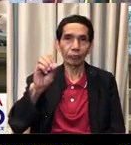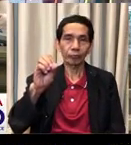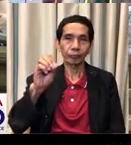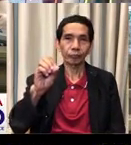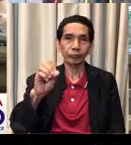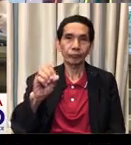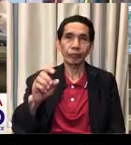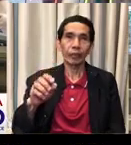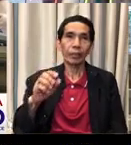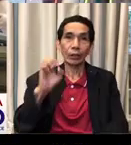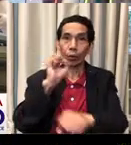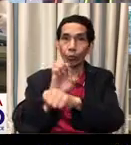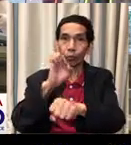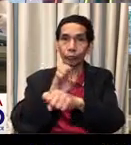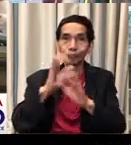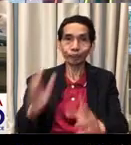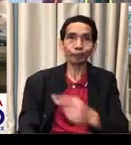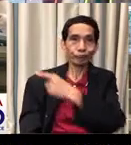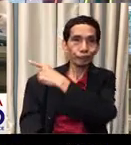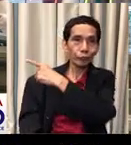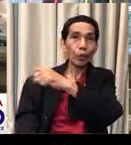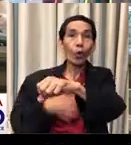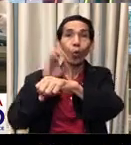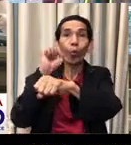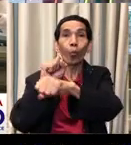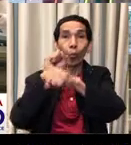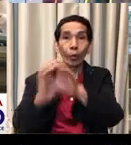Ito sa mga empleyado. Ayan.